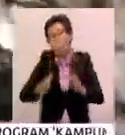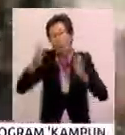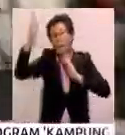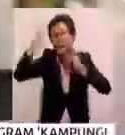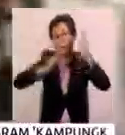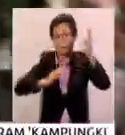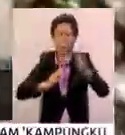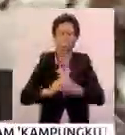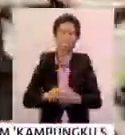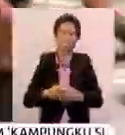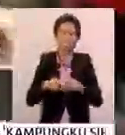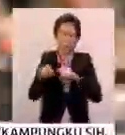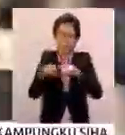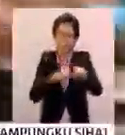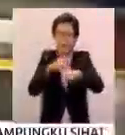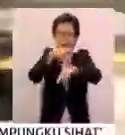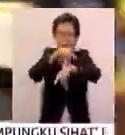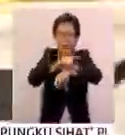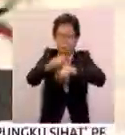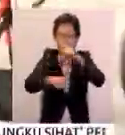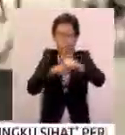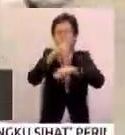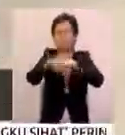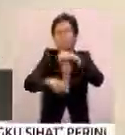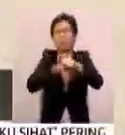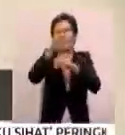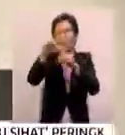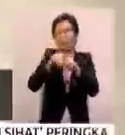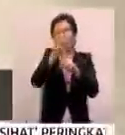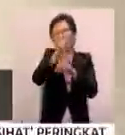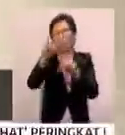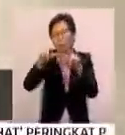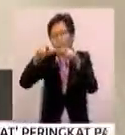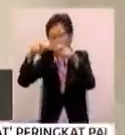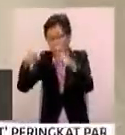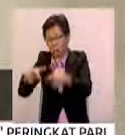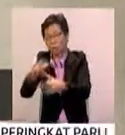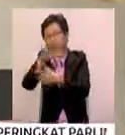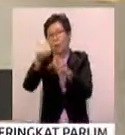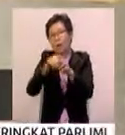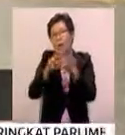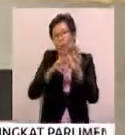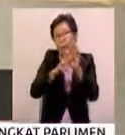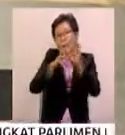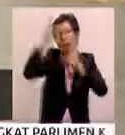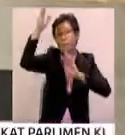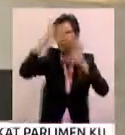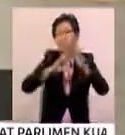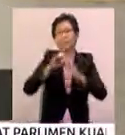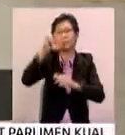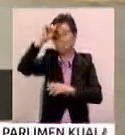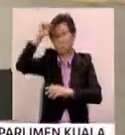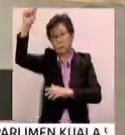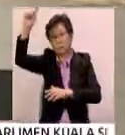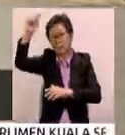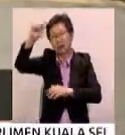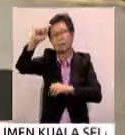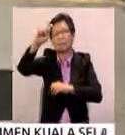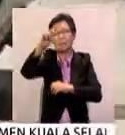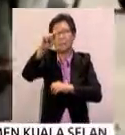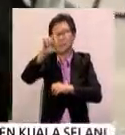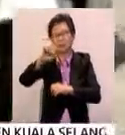tempatan. Saingan LTDL 2019 melibatkan 22 pasukan termasuk 3 wakil Malaysia, Terengganu Cycling